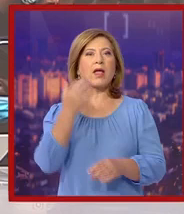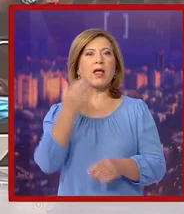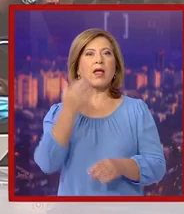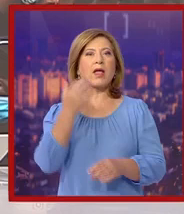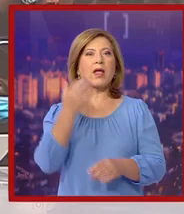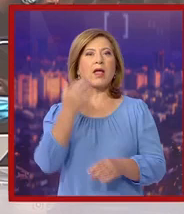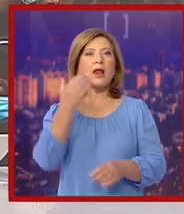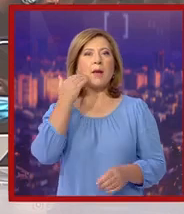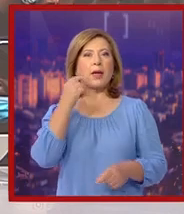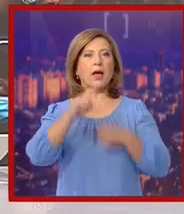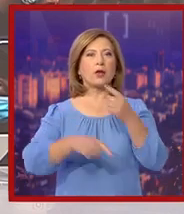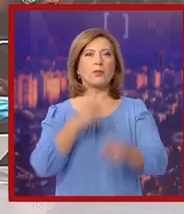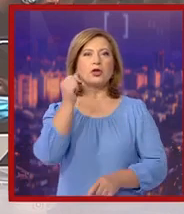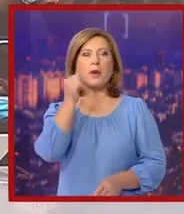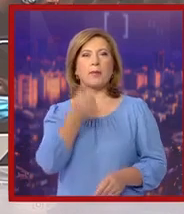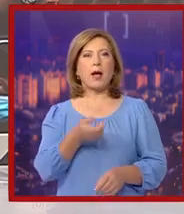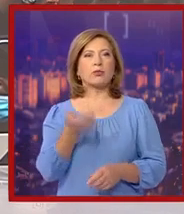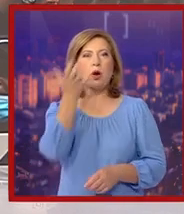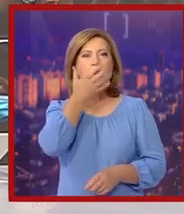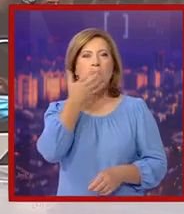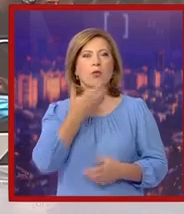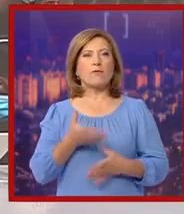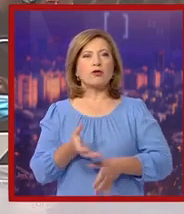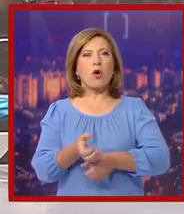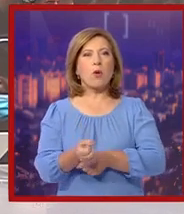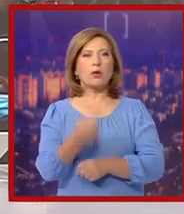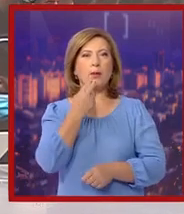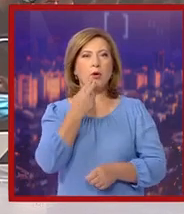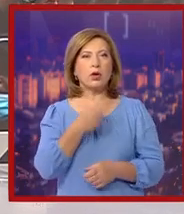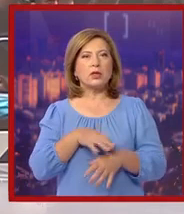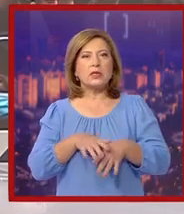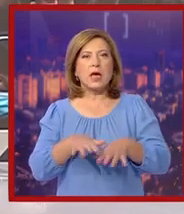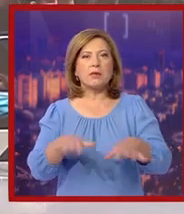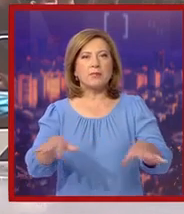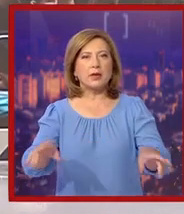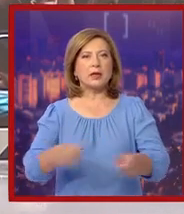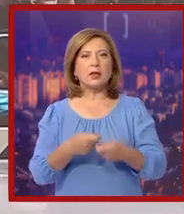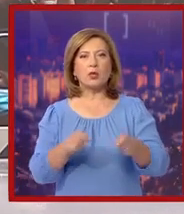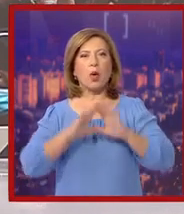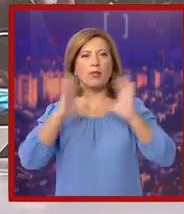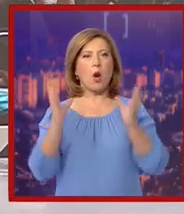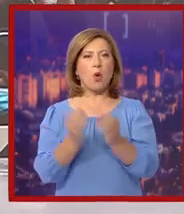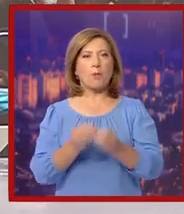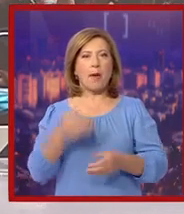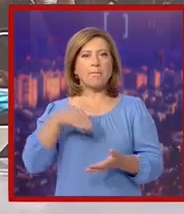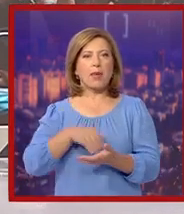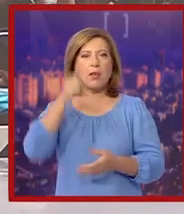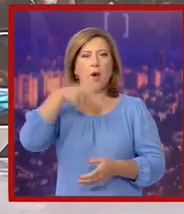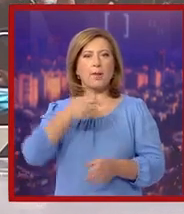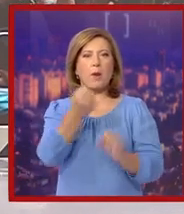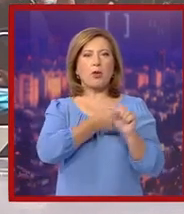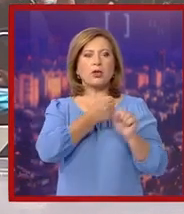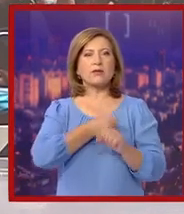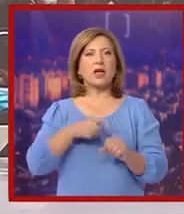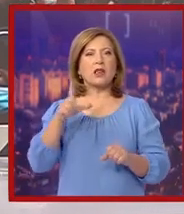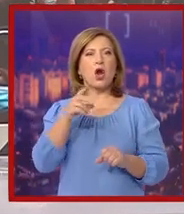Furia din Statele Unite după ce bărbatul de culoare a fost omorât prin sufocare de către un polițist s-a răspândit precum o caracatiță în întreaga lume. Mii de oameni au protestat